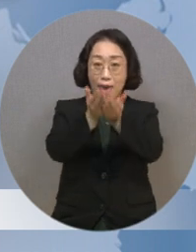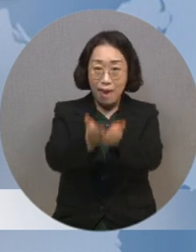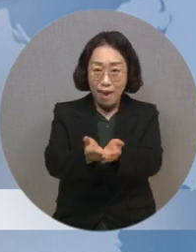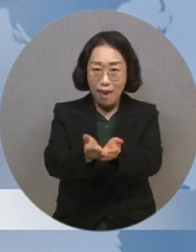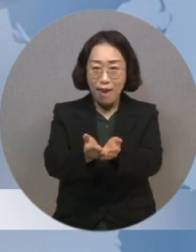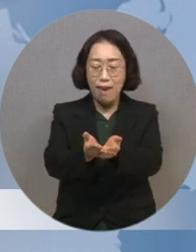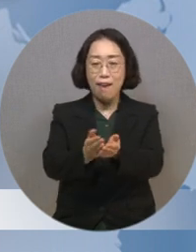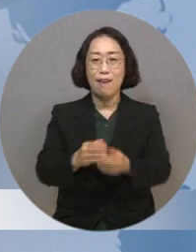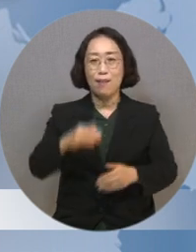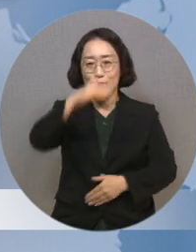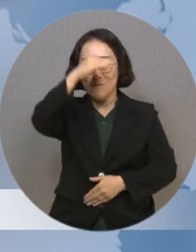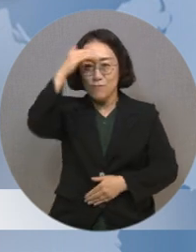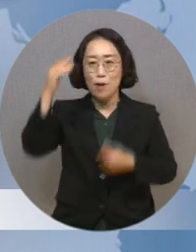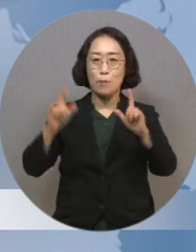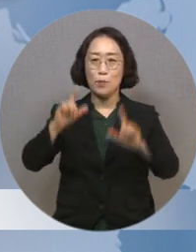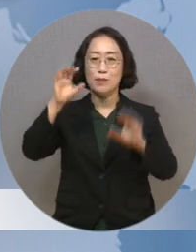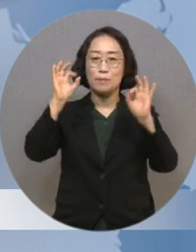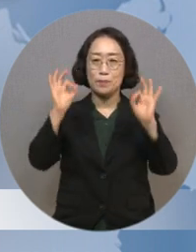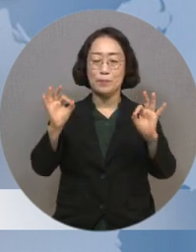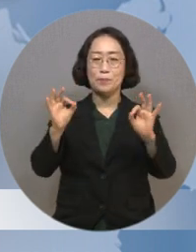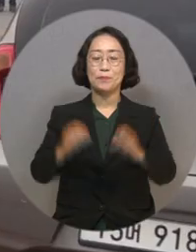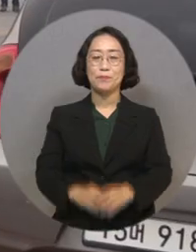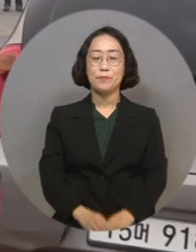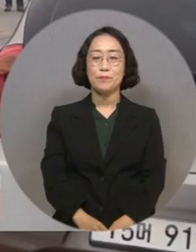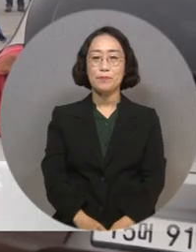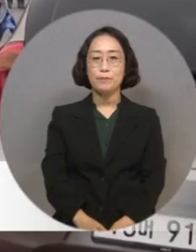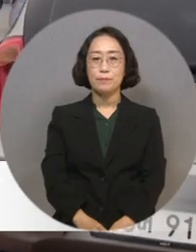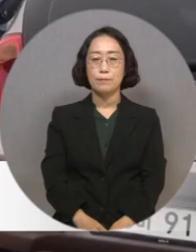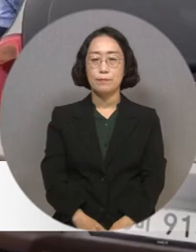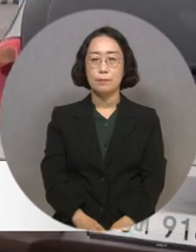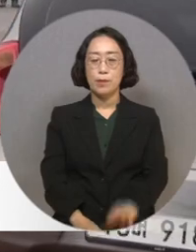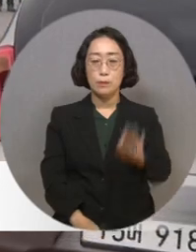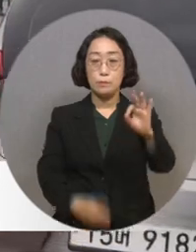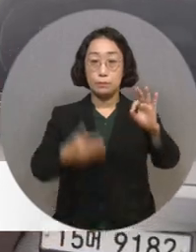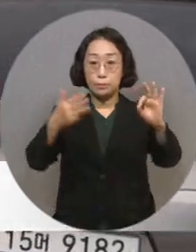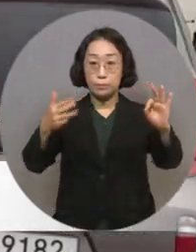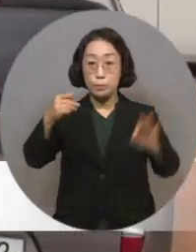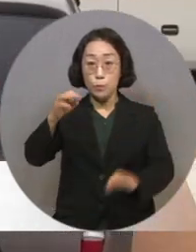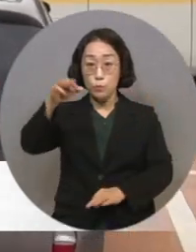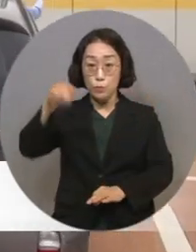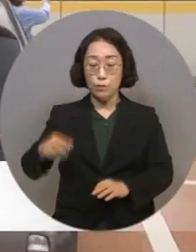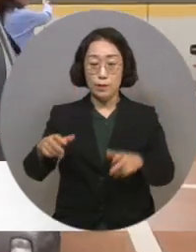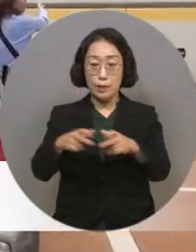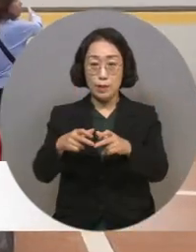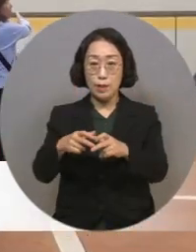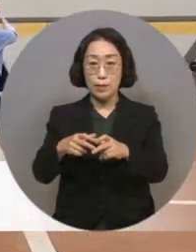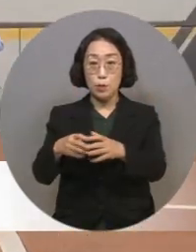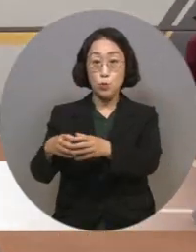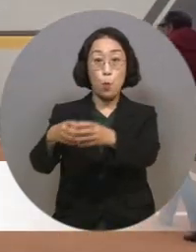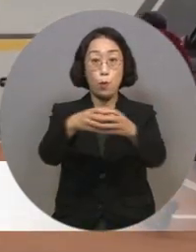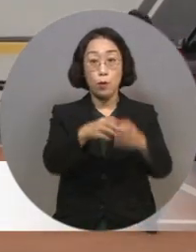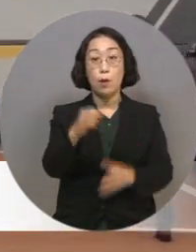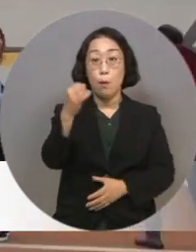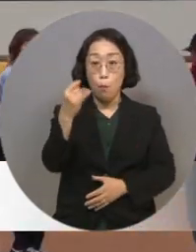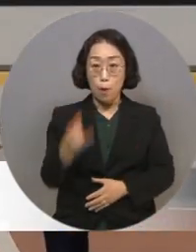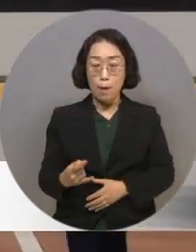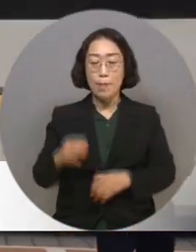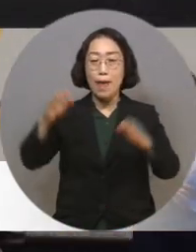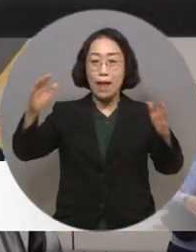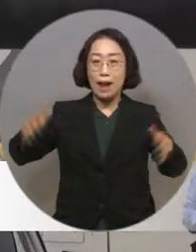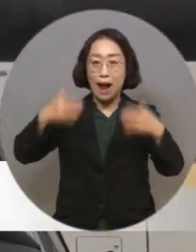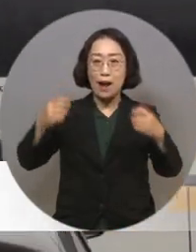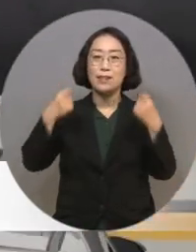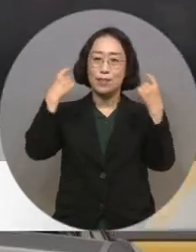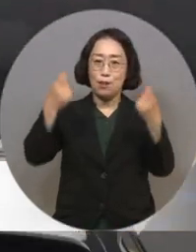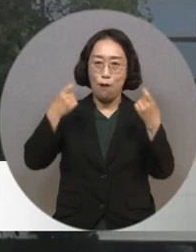힐링타임. 정운선 기자와 떠나보시죠. 지난 8일 동두천 장애인 총연합회에서는 가을 문화